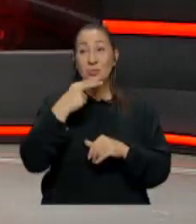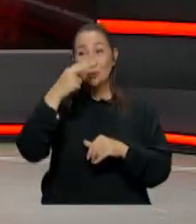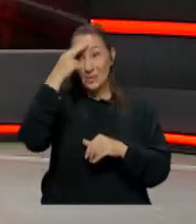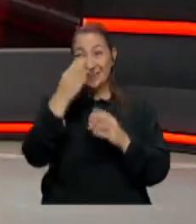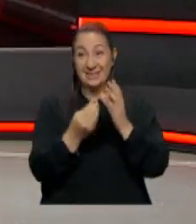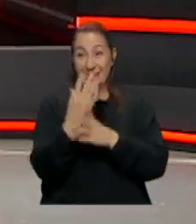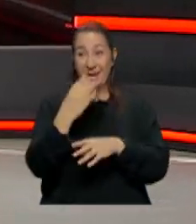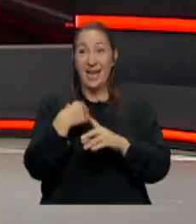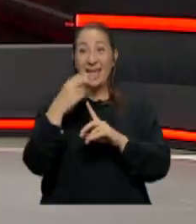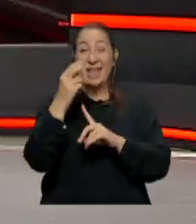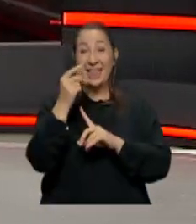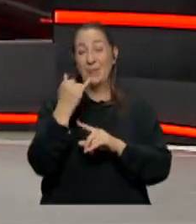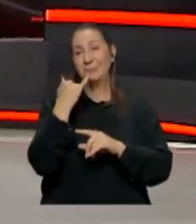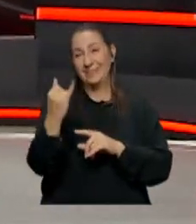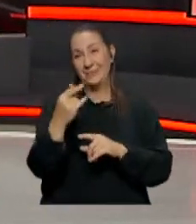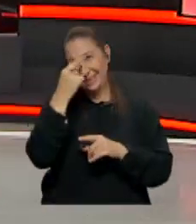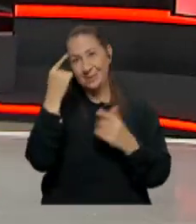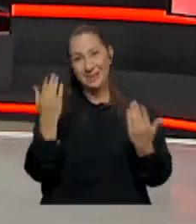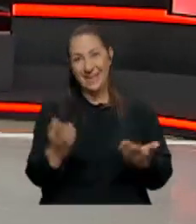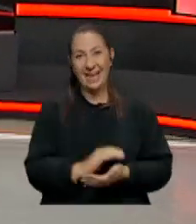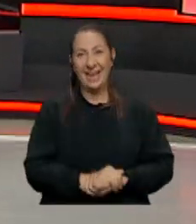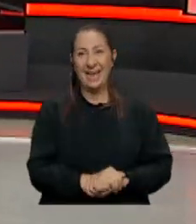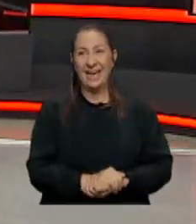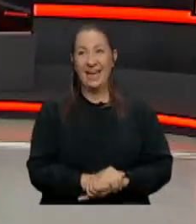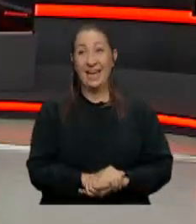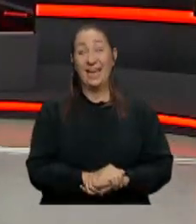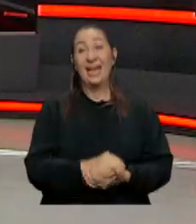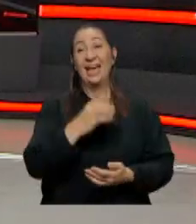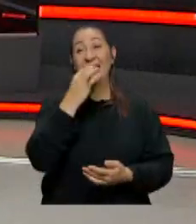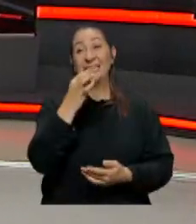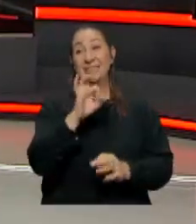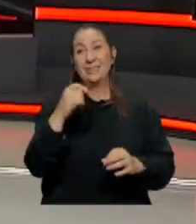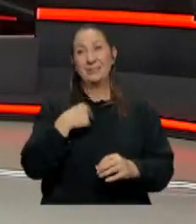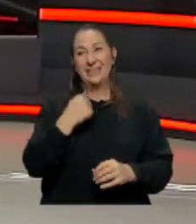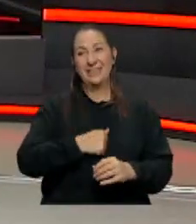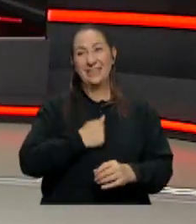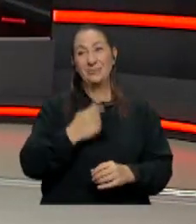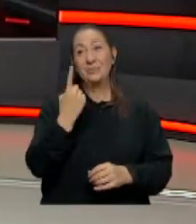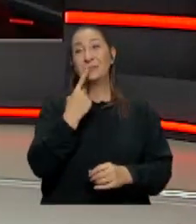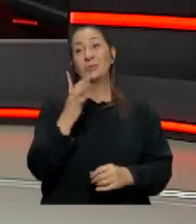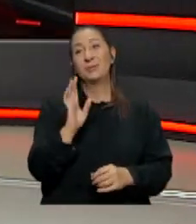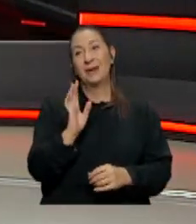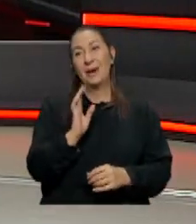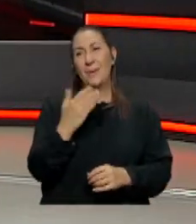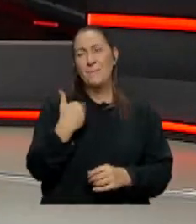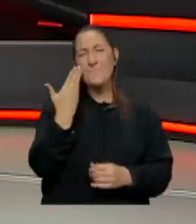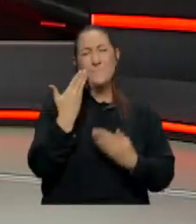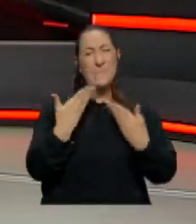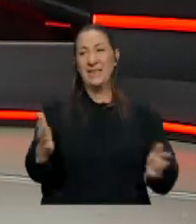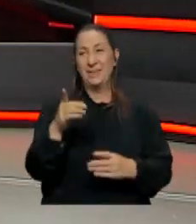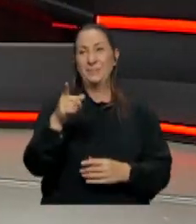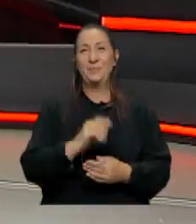günü sabah ilker'deyim kısmetse bak izinsiz yaptım bunu bana kızarsa diyecek bir şey yok ama bayıldım